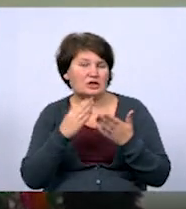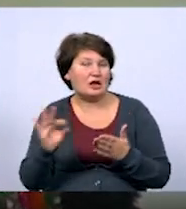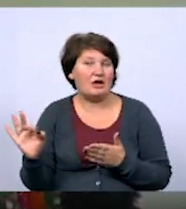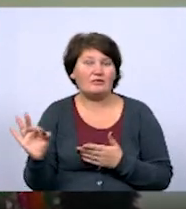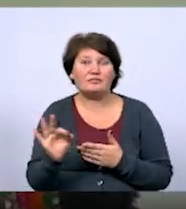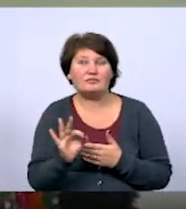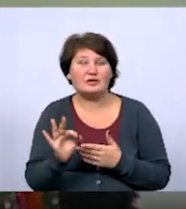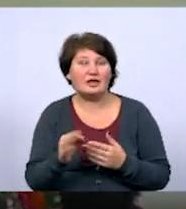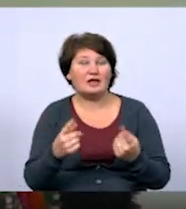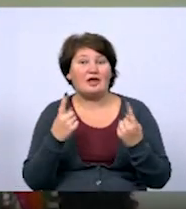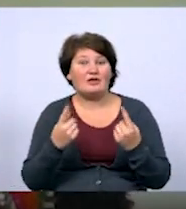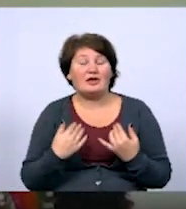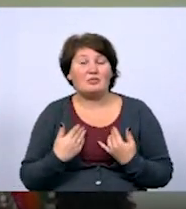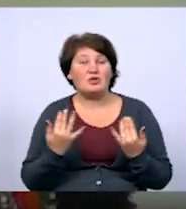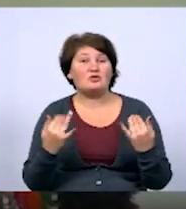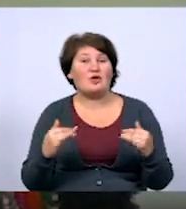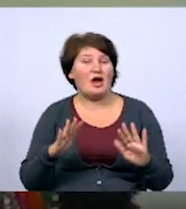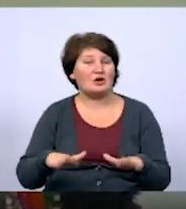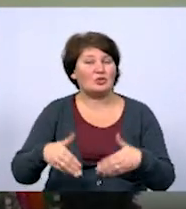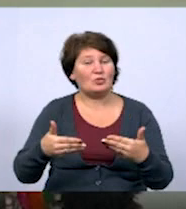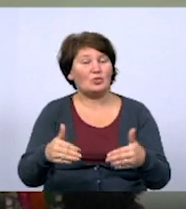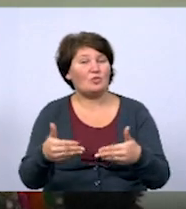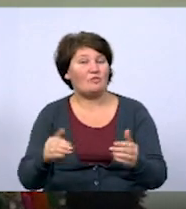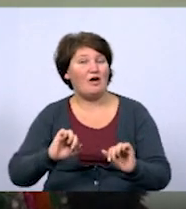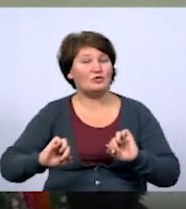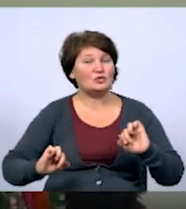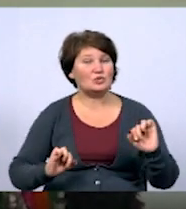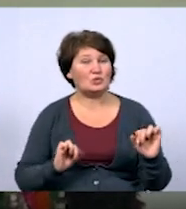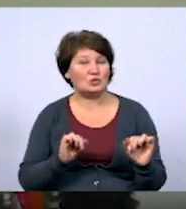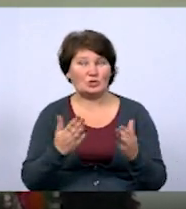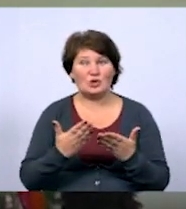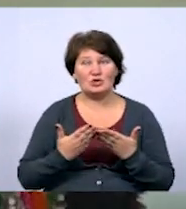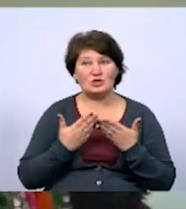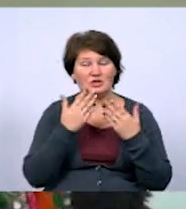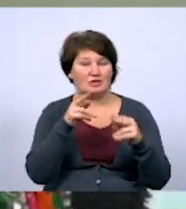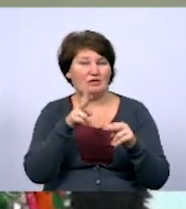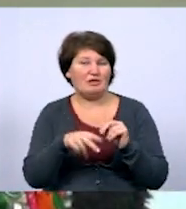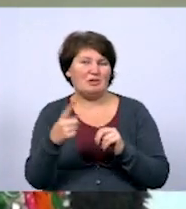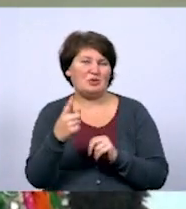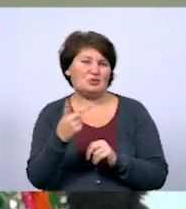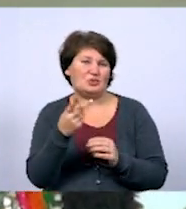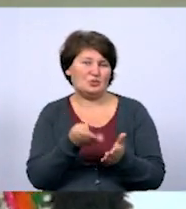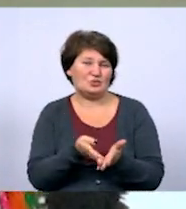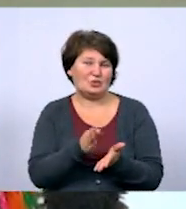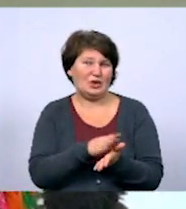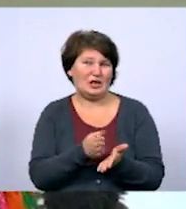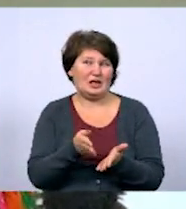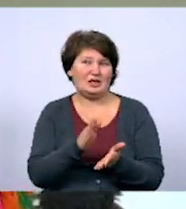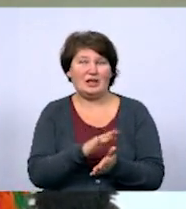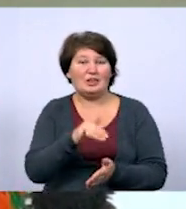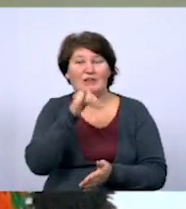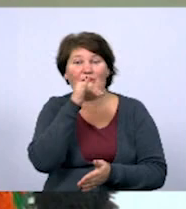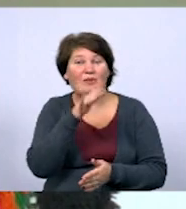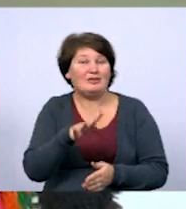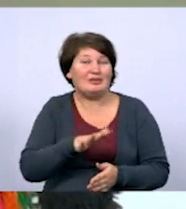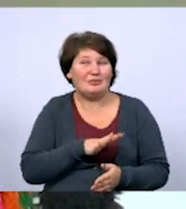на велике моє здивування, я рекомендував друзям, то їхнє читання завершувалось на першій-другій сторінці. Не одні були. Так, я